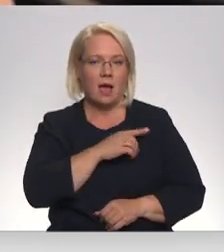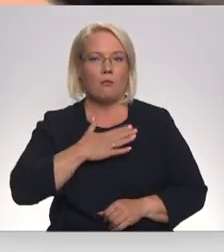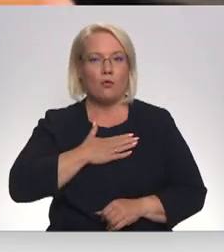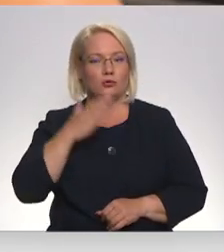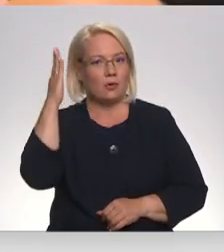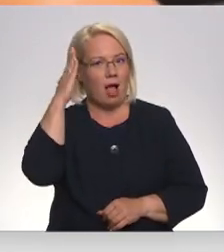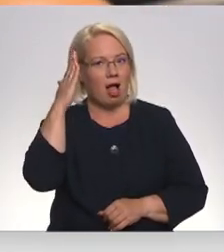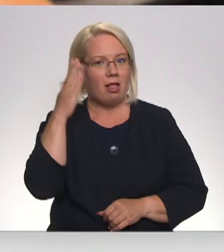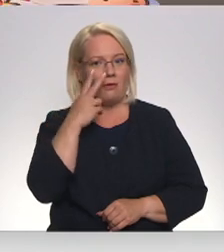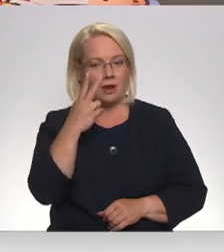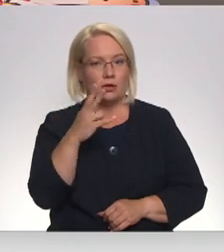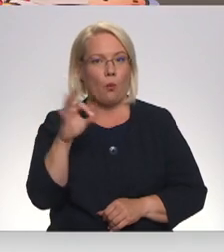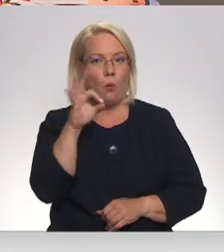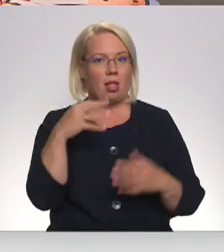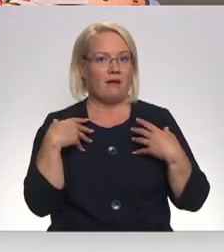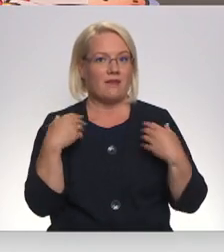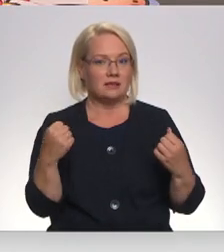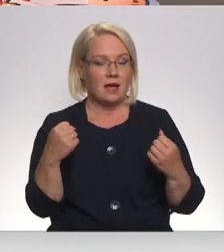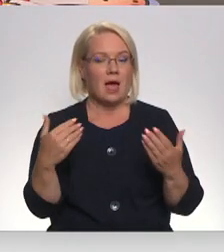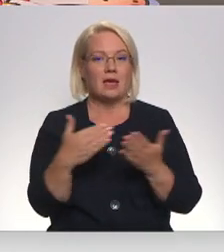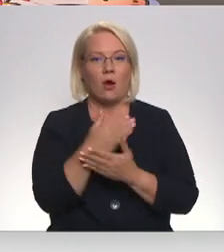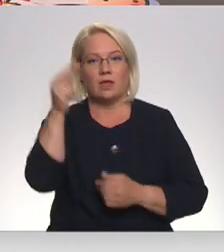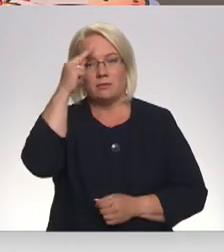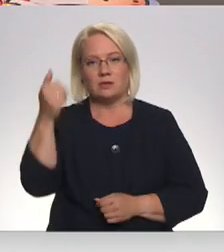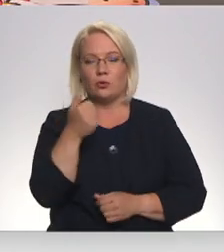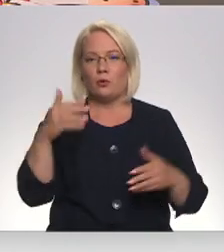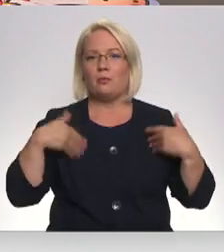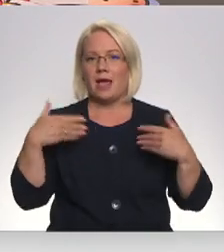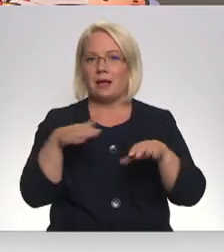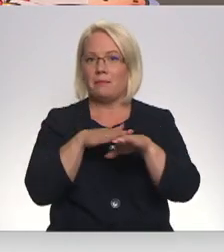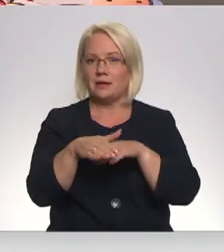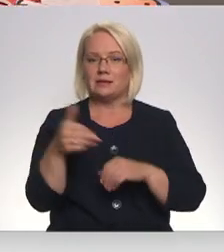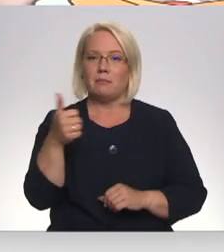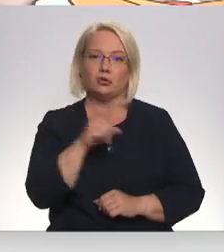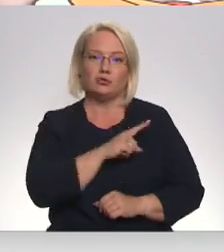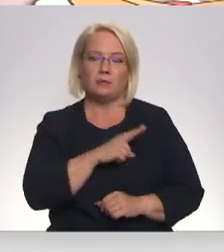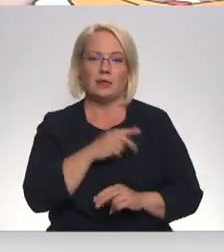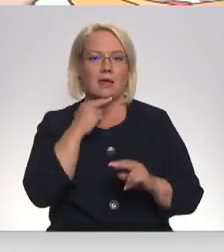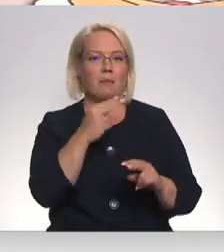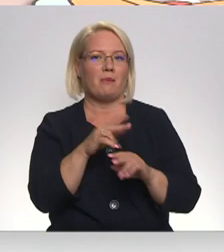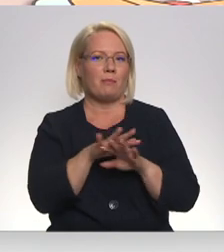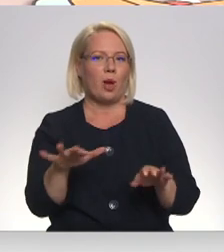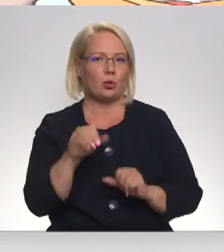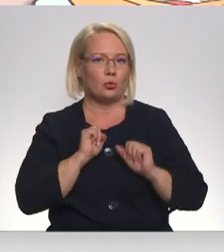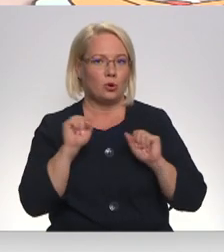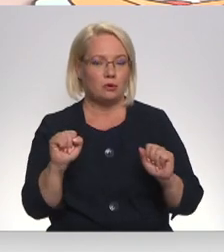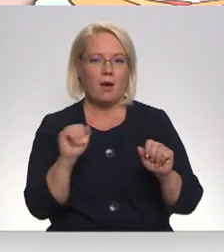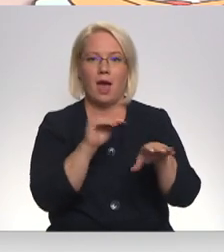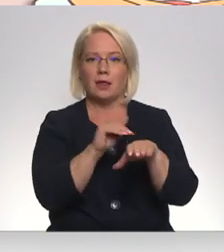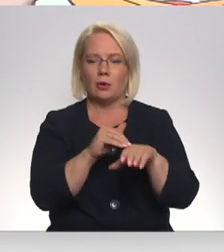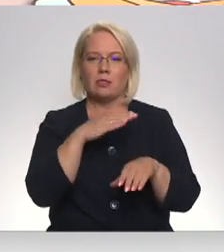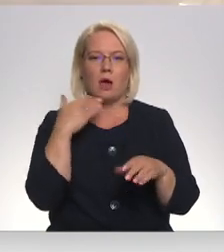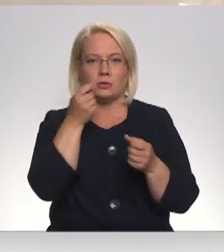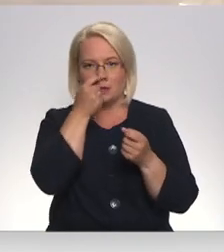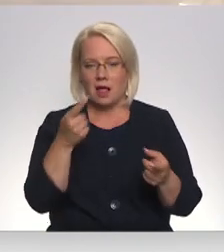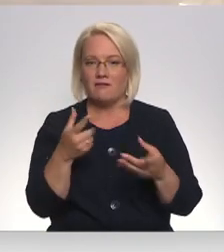galvu. Redzat, un ola palaikam. Lai jaunais mācību gads būtu prieka pilns, īpaši uzmanību jāpievērš bērnu drošībai, atgādinot, ka daudzas nelaimes